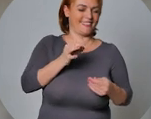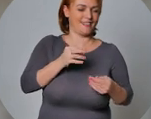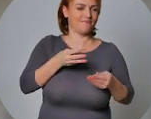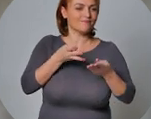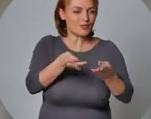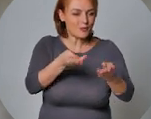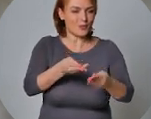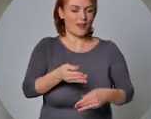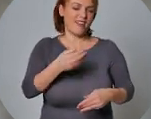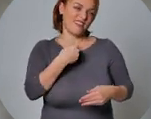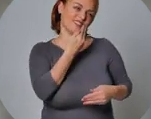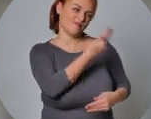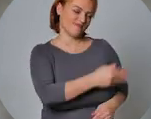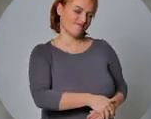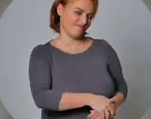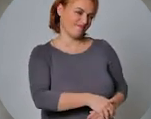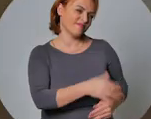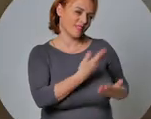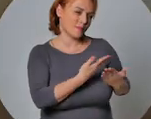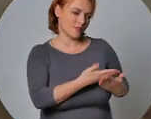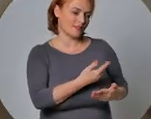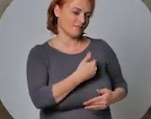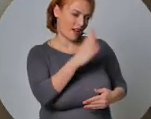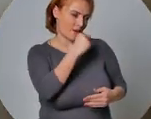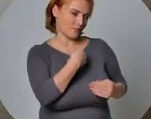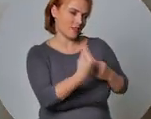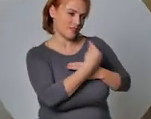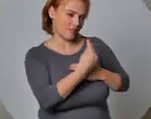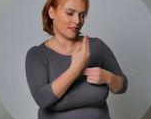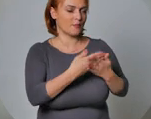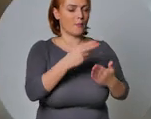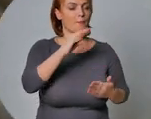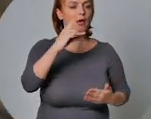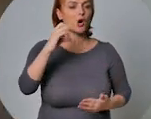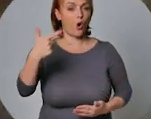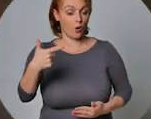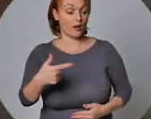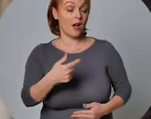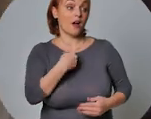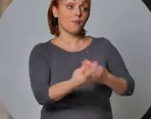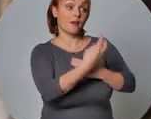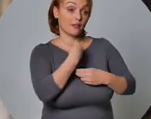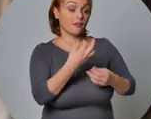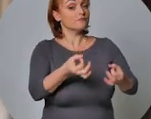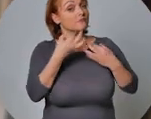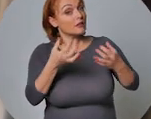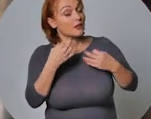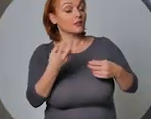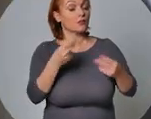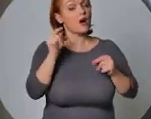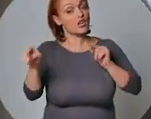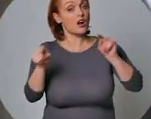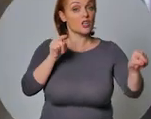Eu am zis chiar că vreau, de exemplu, să mă băt, să fac, să ducem un piroc. E vine femeia și îmi spune lămurie, ea că Mihai trebuie așa de făcut, trebuie